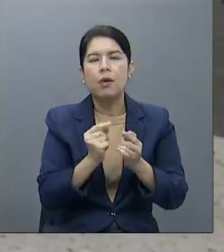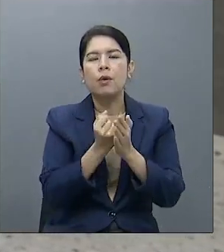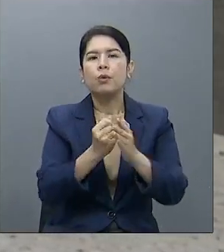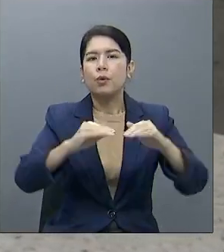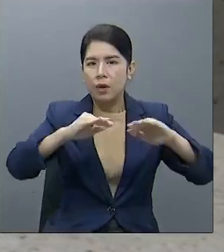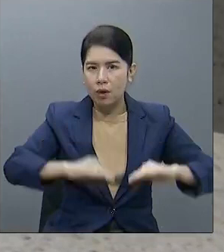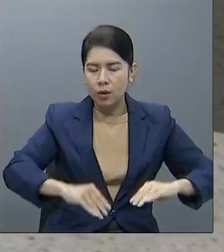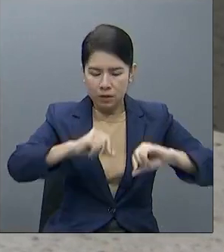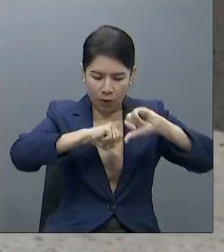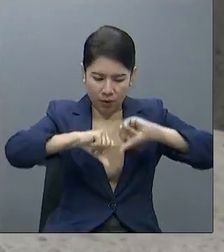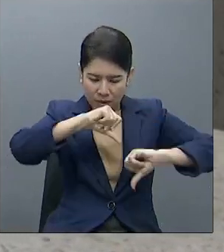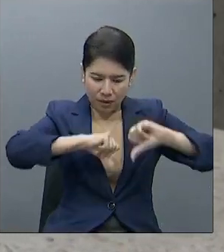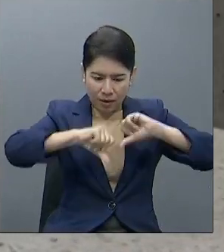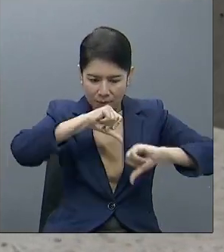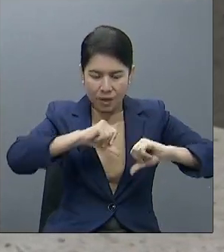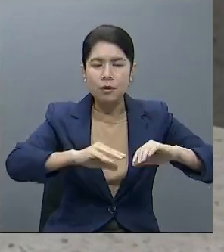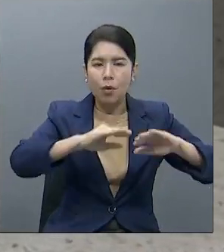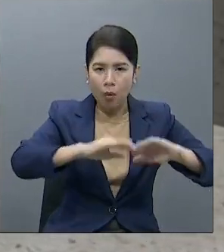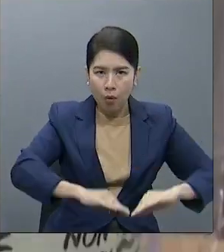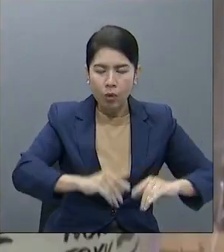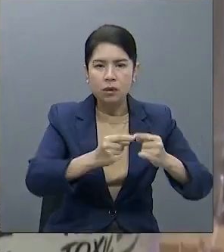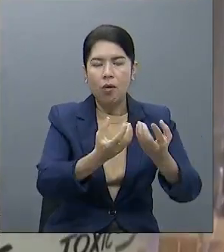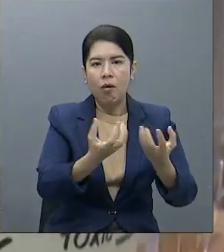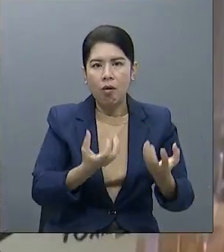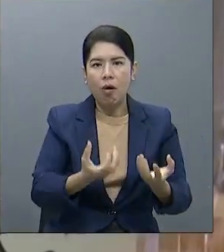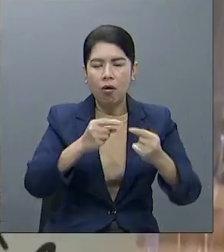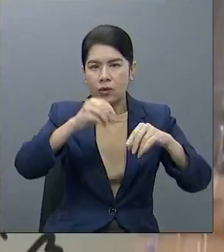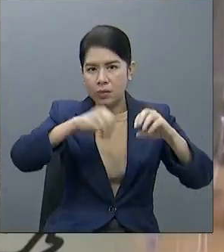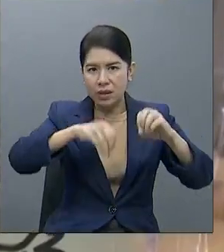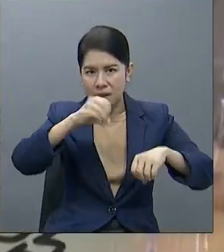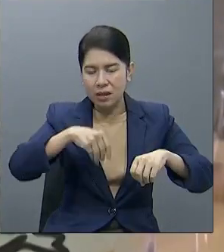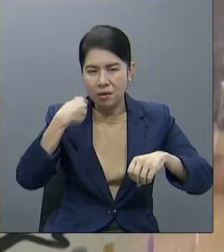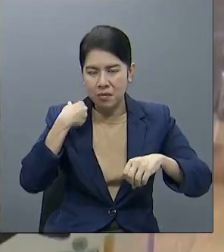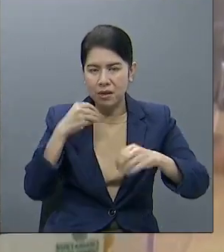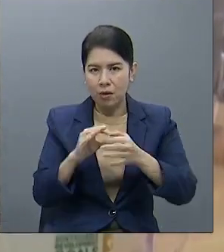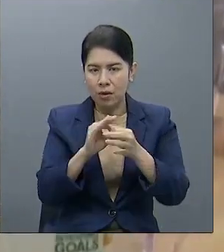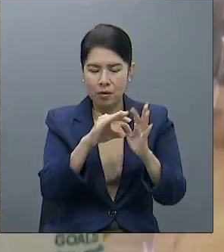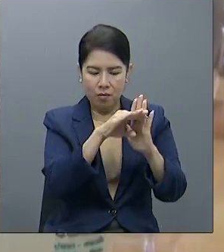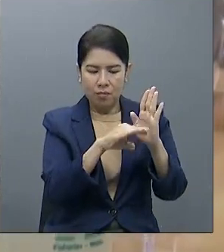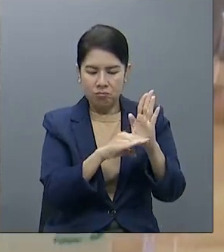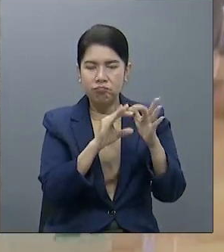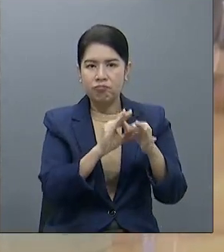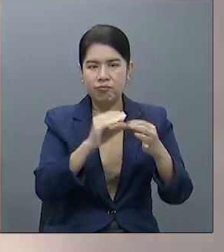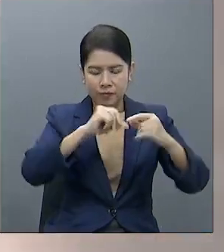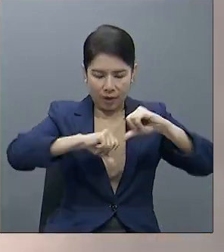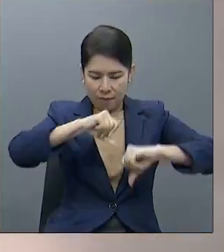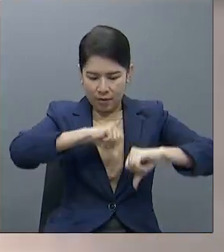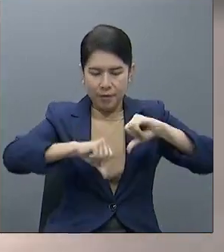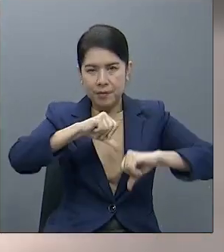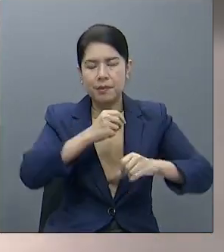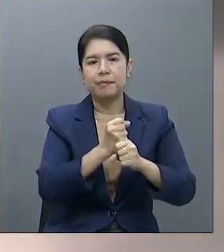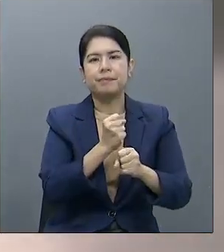คมีลดมลพิษที่จะเกิดจากสารเคมีที่มาจากกระบวนการผลิตที่ใช้สารเคมีในการแปรรูปกาว